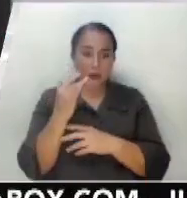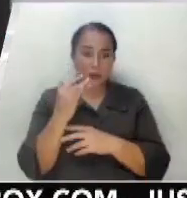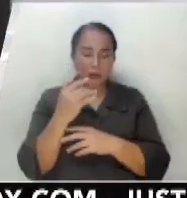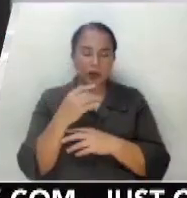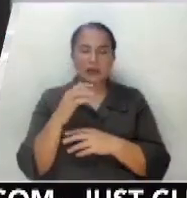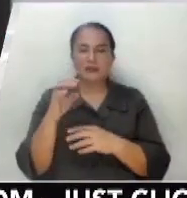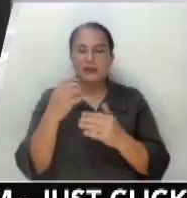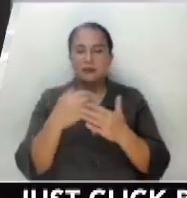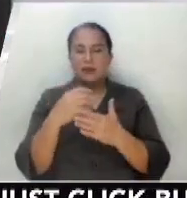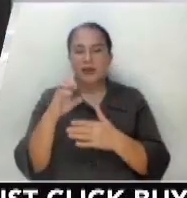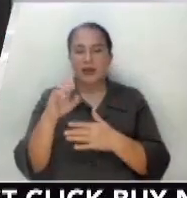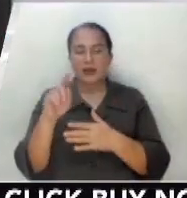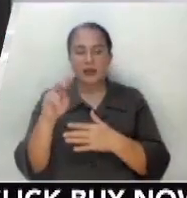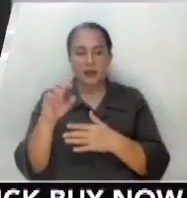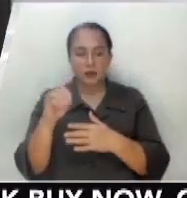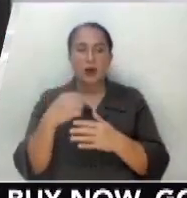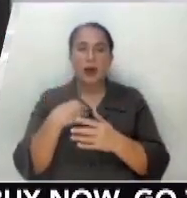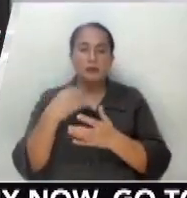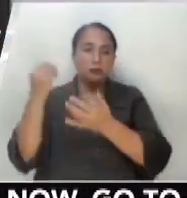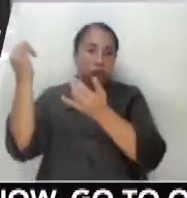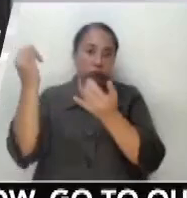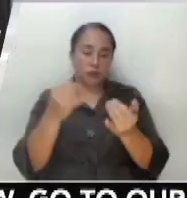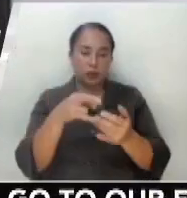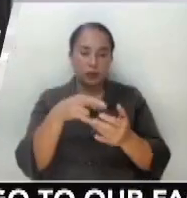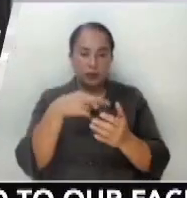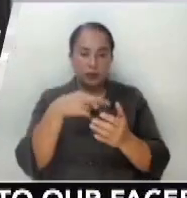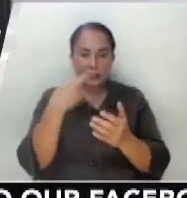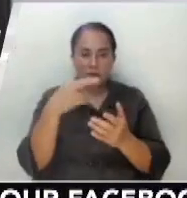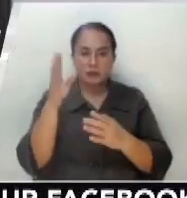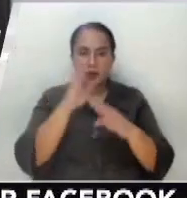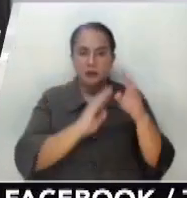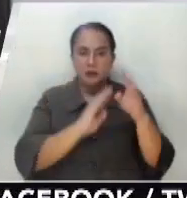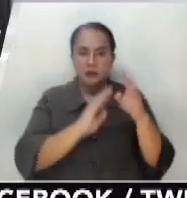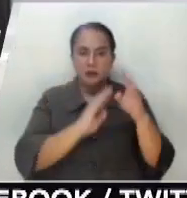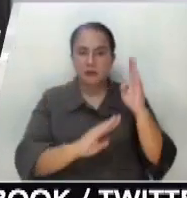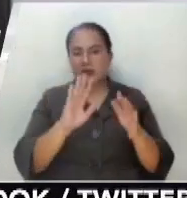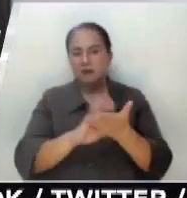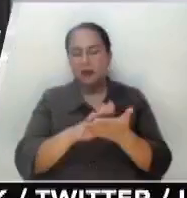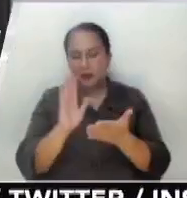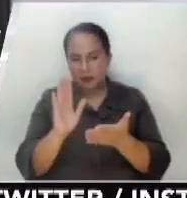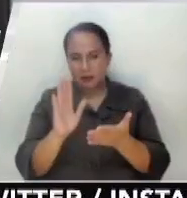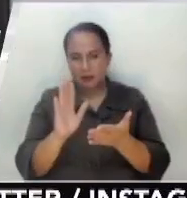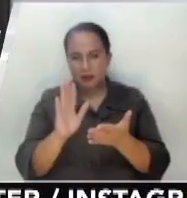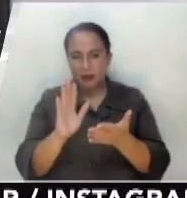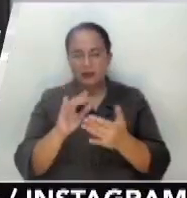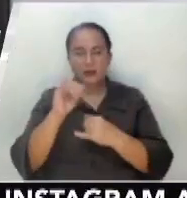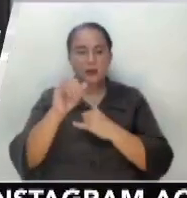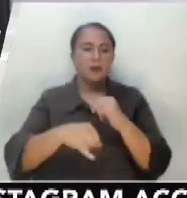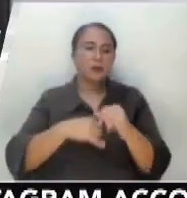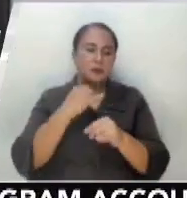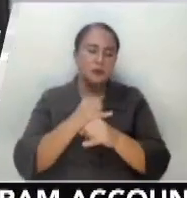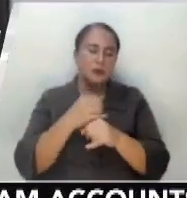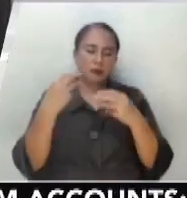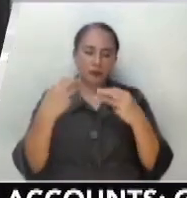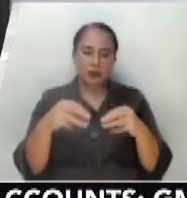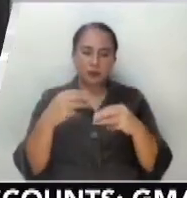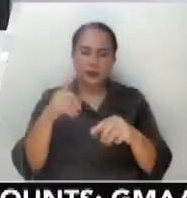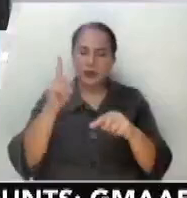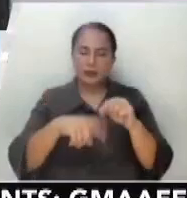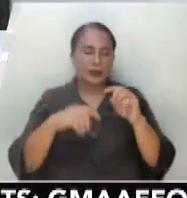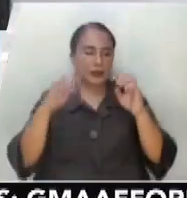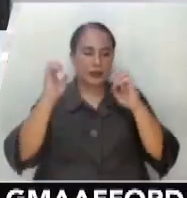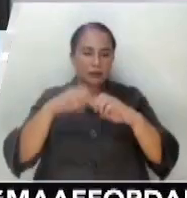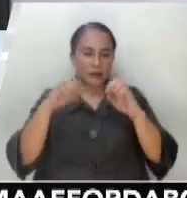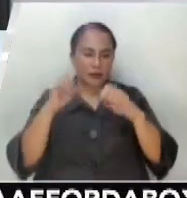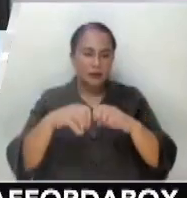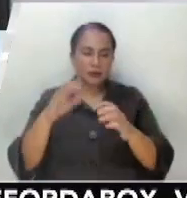na bigas na imported pero ang problema nga mataas pa rin ang presyo sa sa international market So we cannot expect na talagang bababa